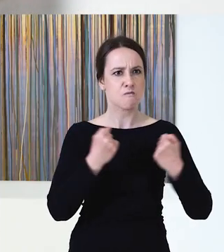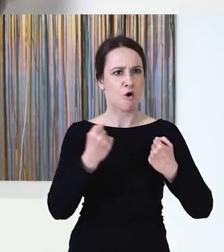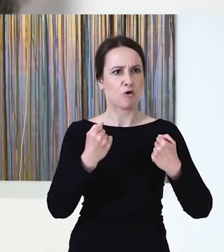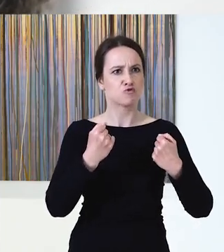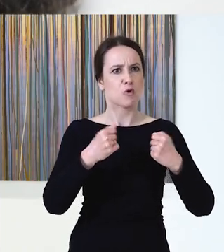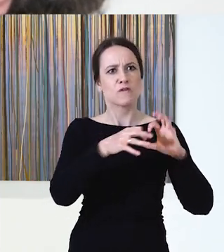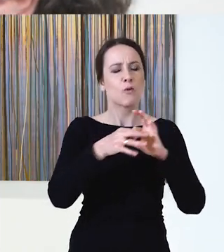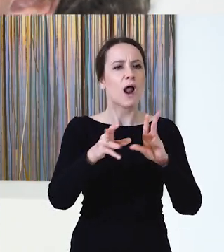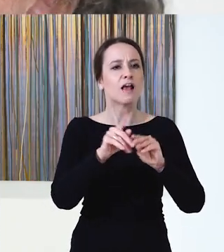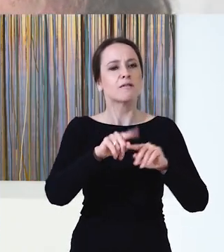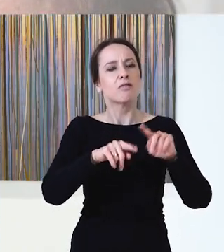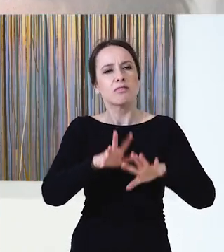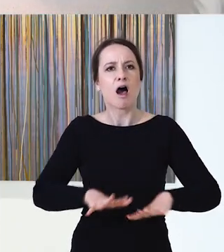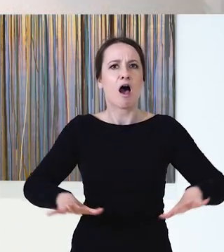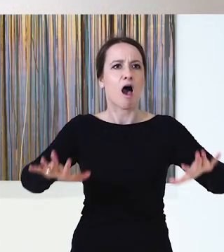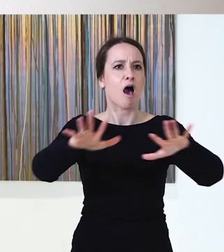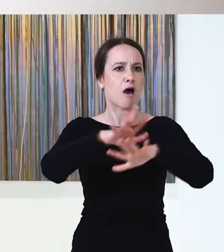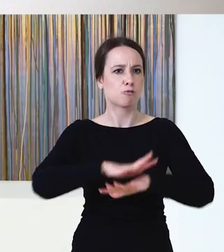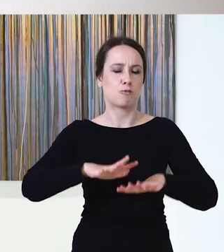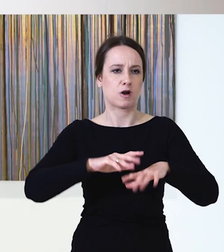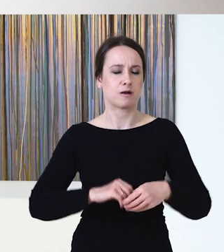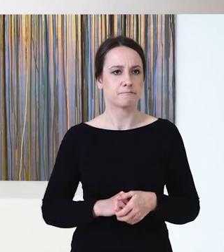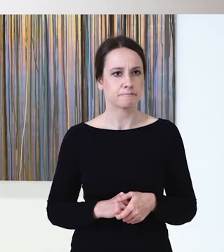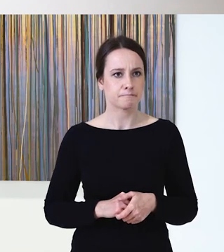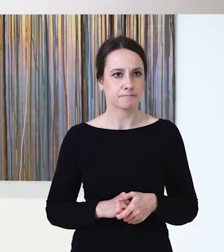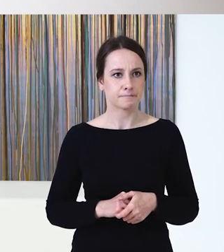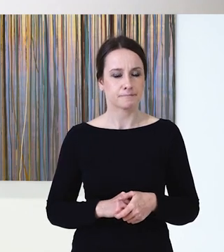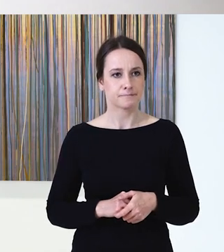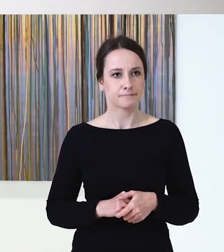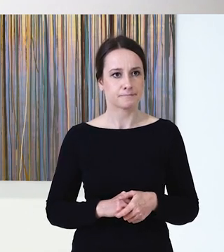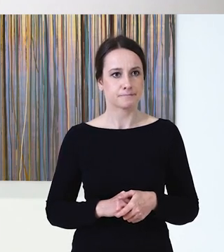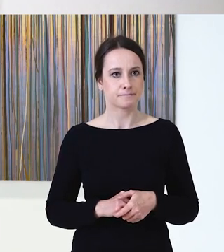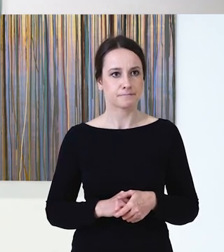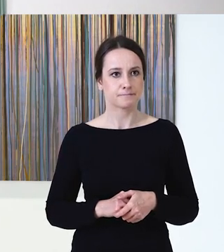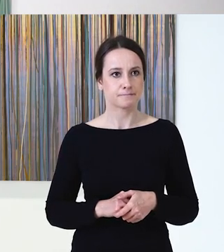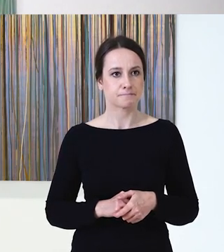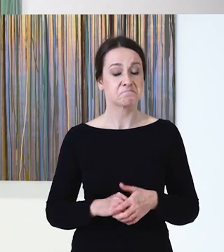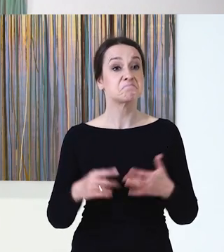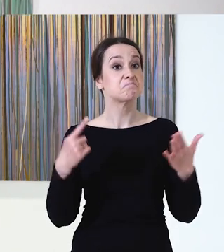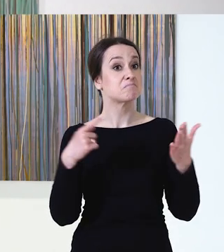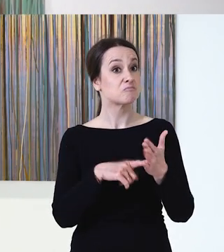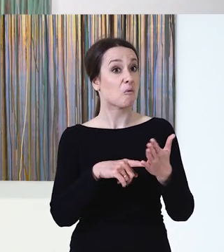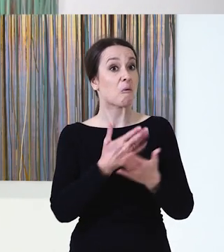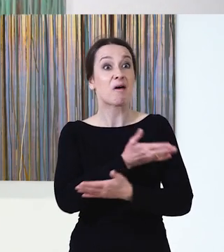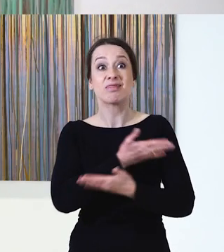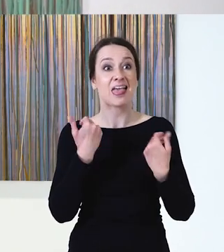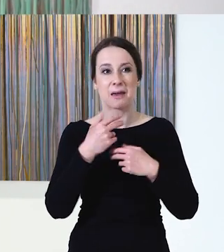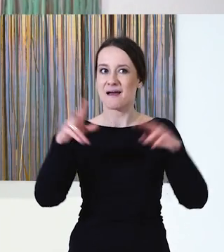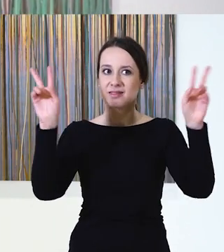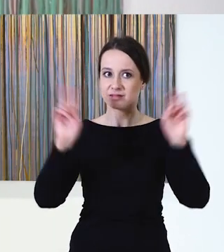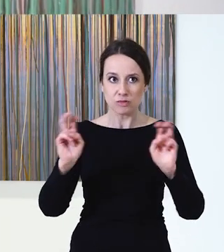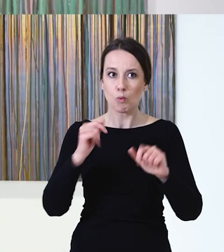właśnie natury mimo że tak jak powiedziałem nie mają one tytułów to jednak